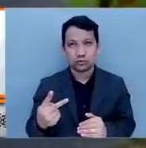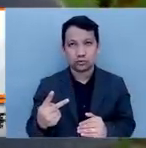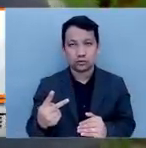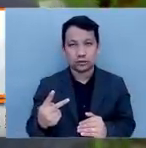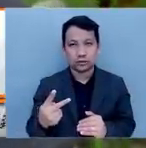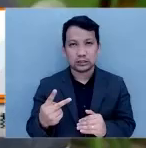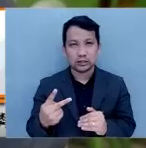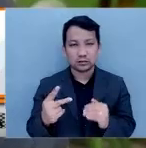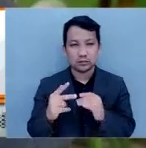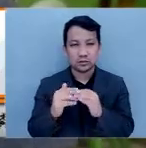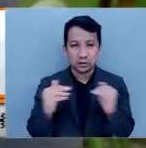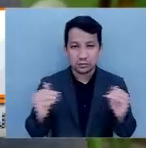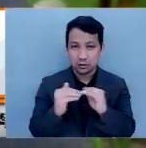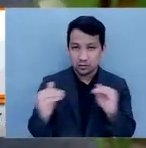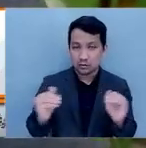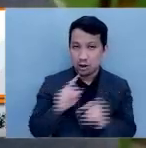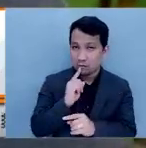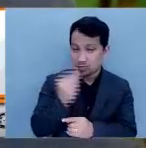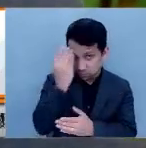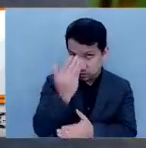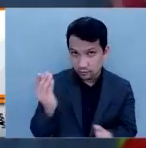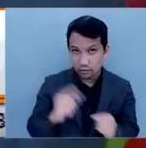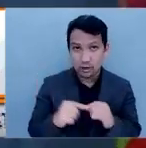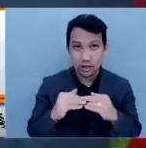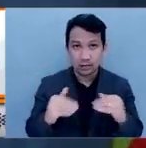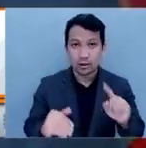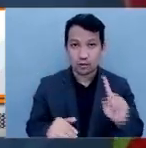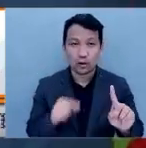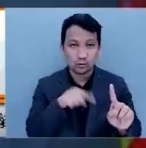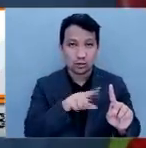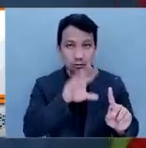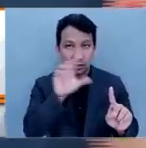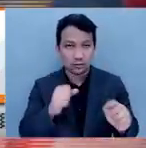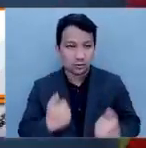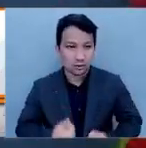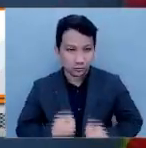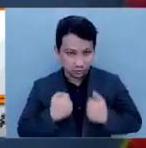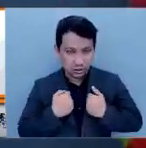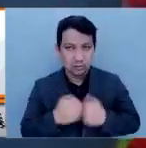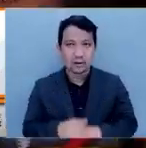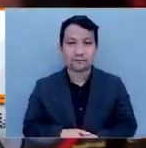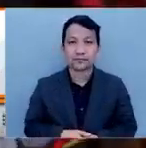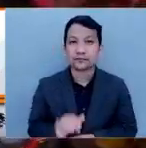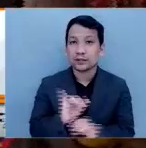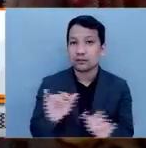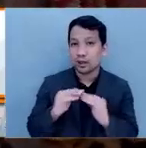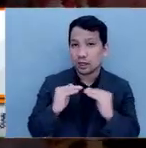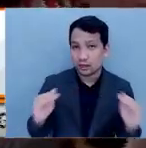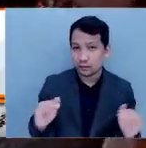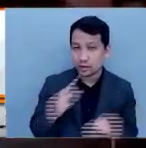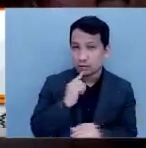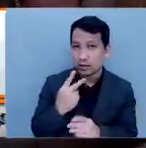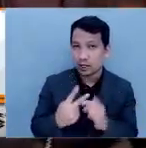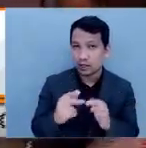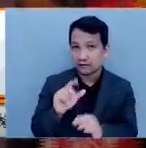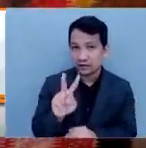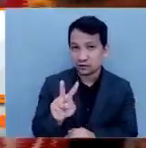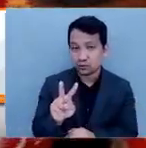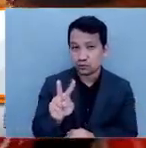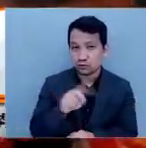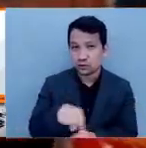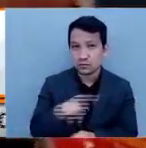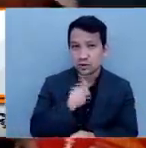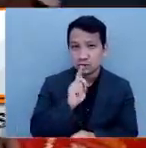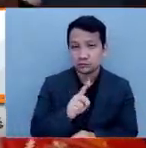well-being. So kapag sinasabi po nating level 1, sila po yung mga nasa survival po na level, at yung mga level 2 naman po, sila po yung nasa